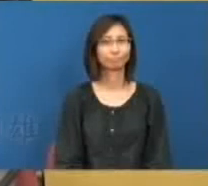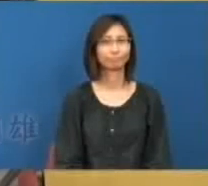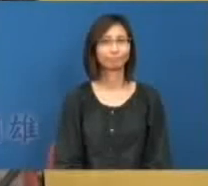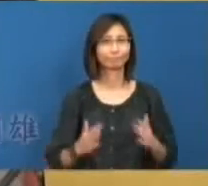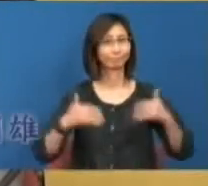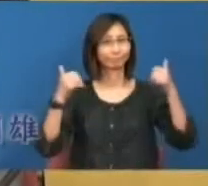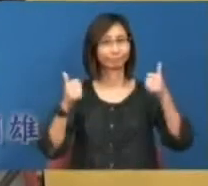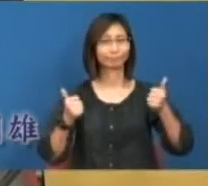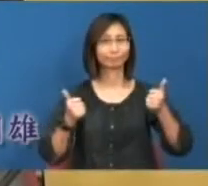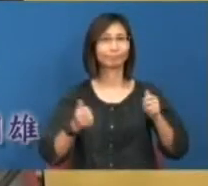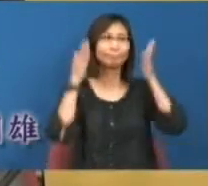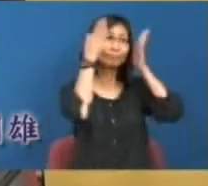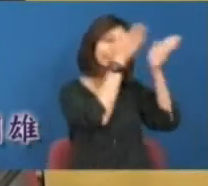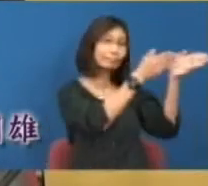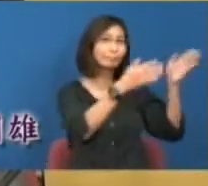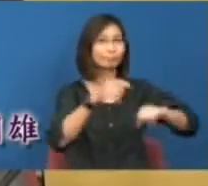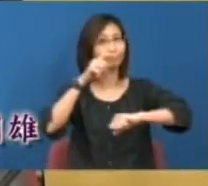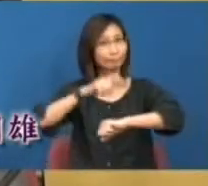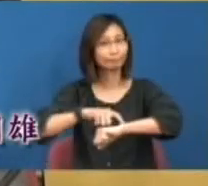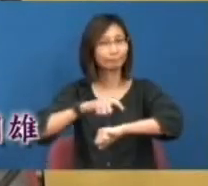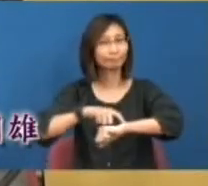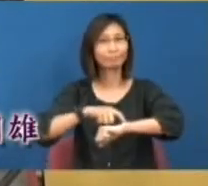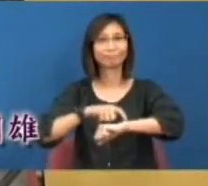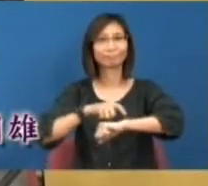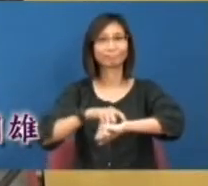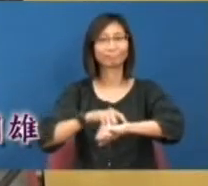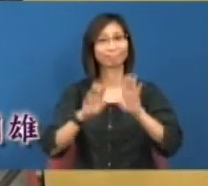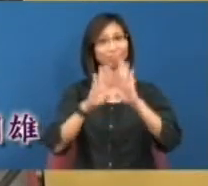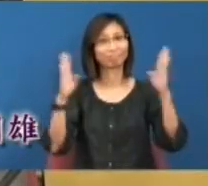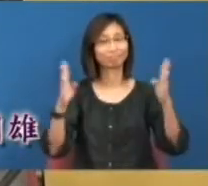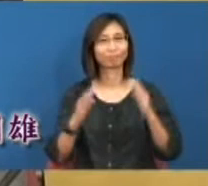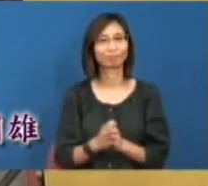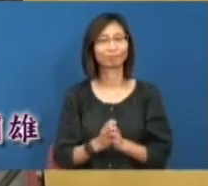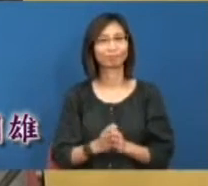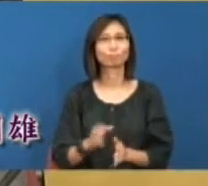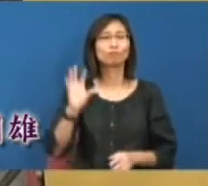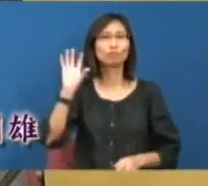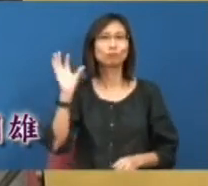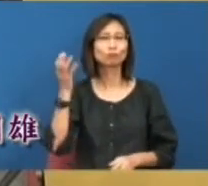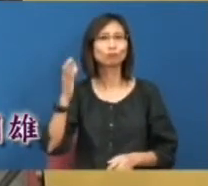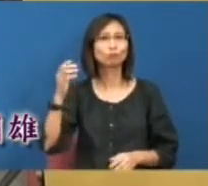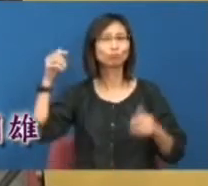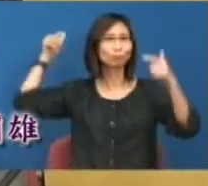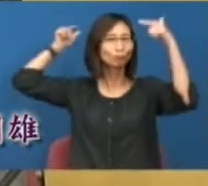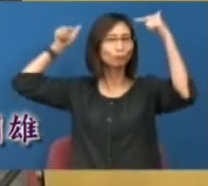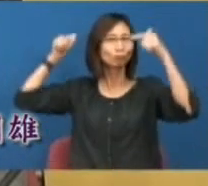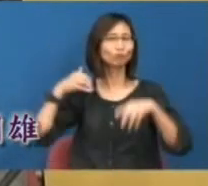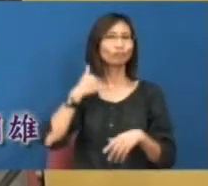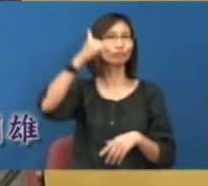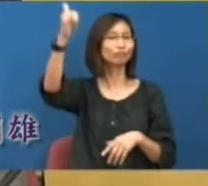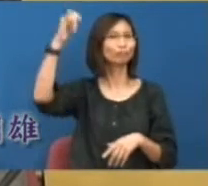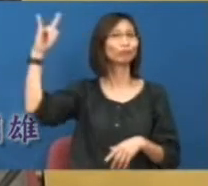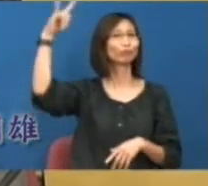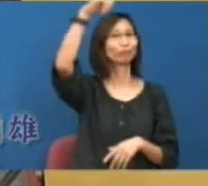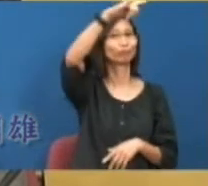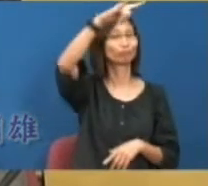好，大家好，又是向左望的时间，黄博士继续是逍遥游，